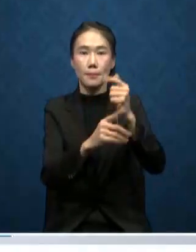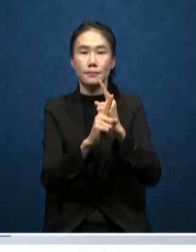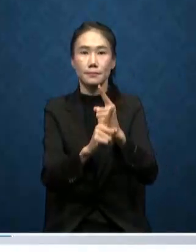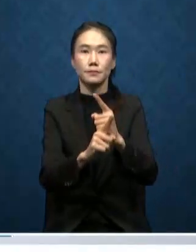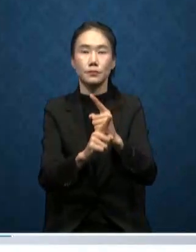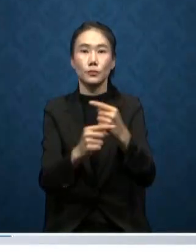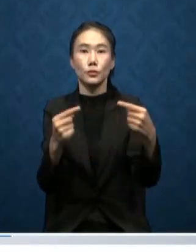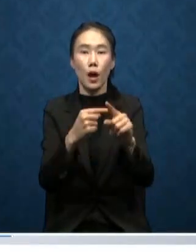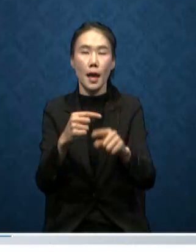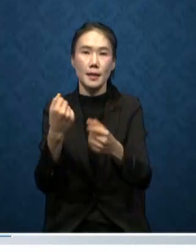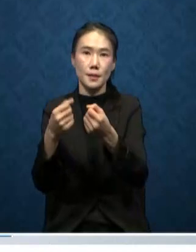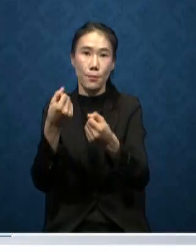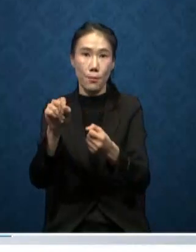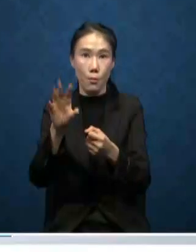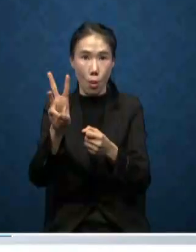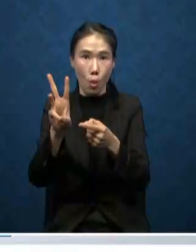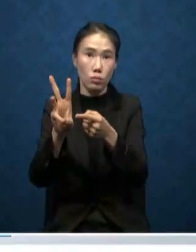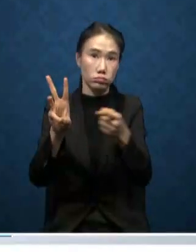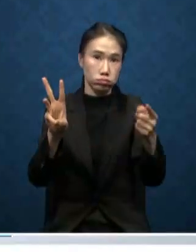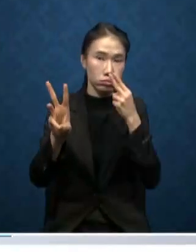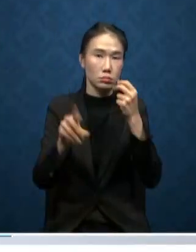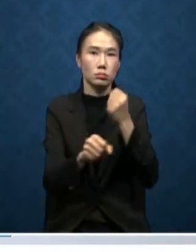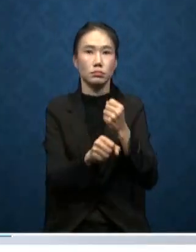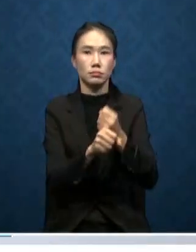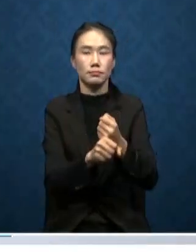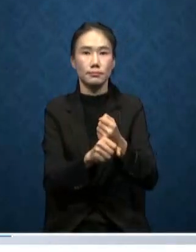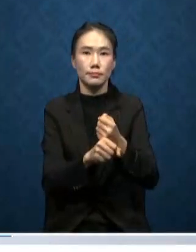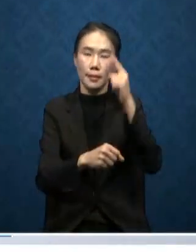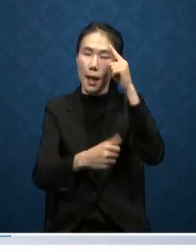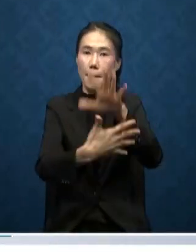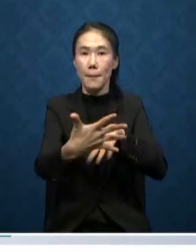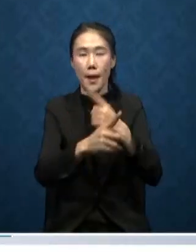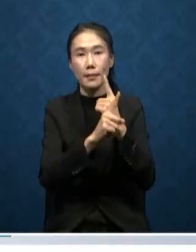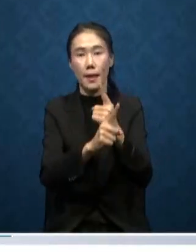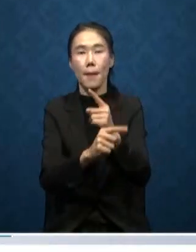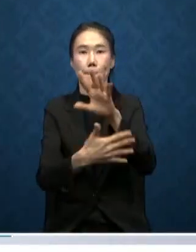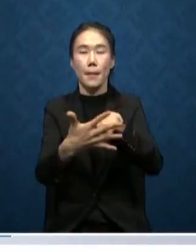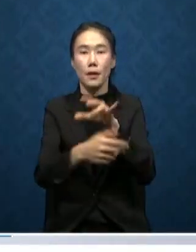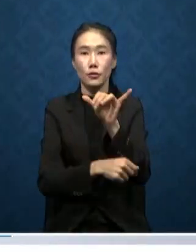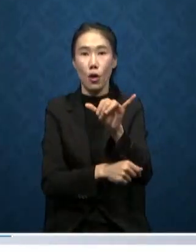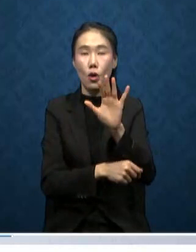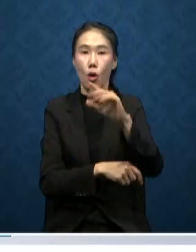16การปฏิรูปประเทศและการจัดทำและดำเนินการตามยุทธศาสตร์